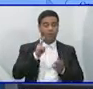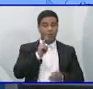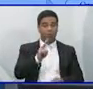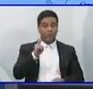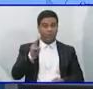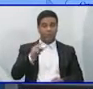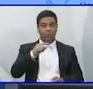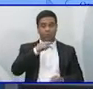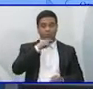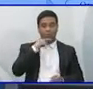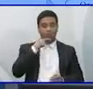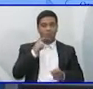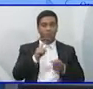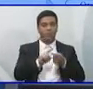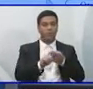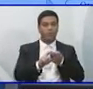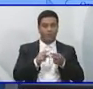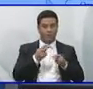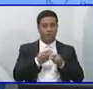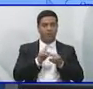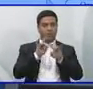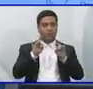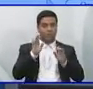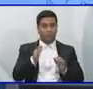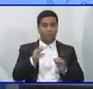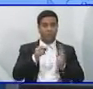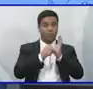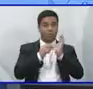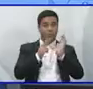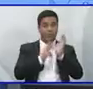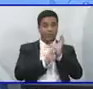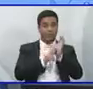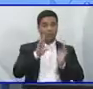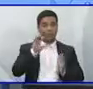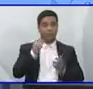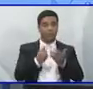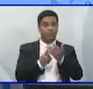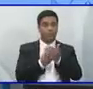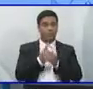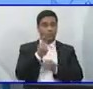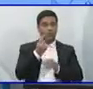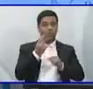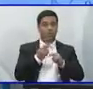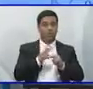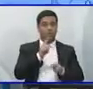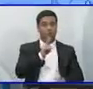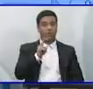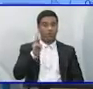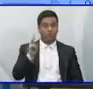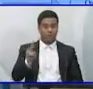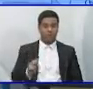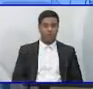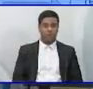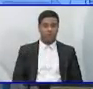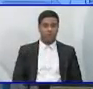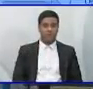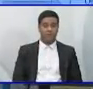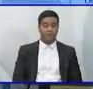2-rejasiga asosan Qoraqalpoq va Rossiya munosabatlarini ko'rib chiqsak. 18-asrning boshlarida